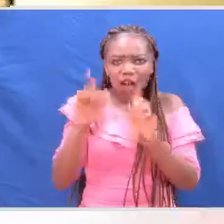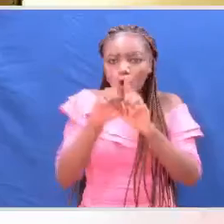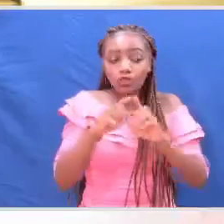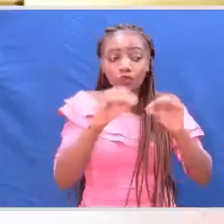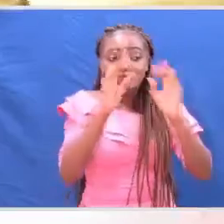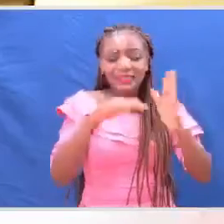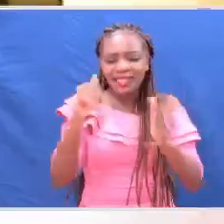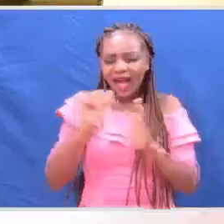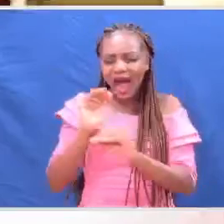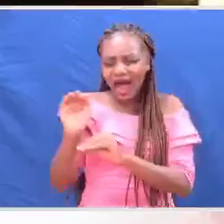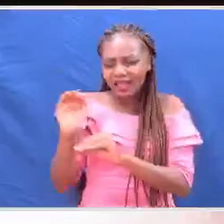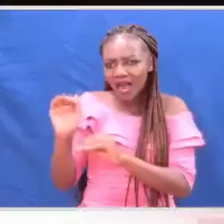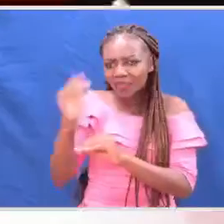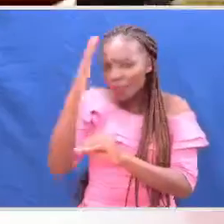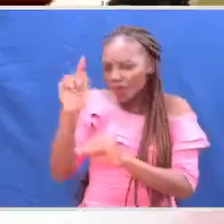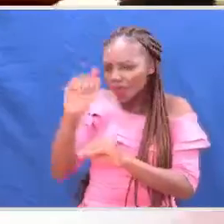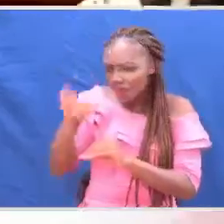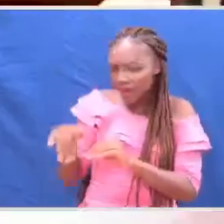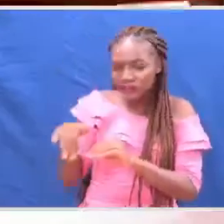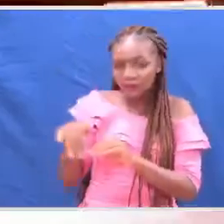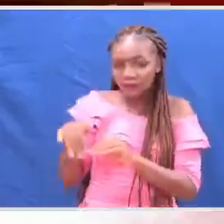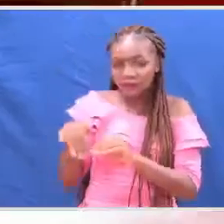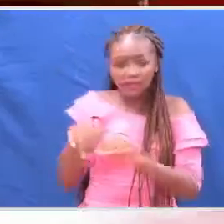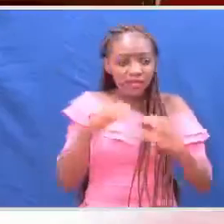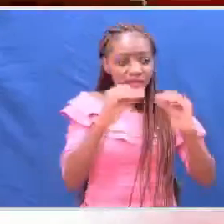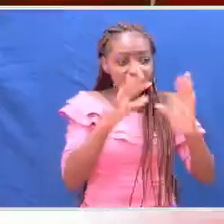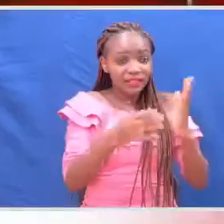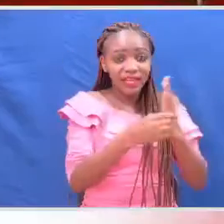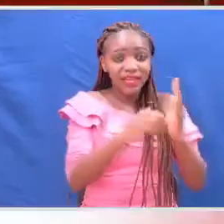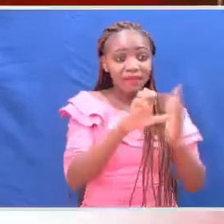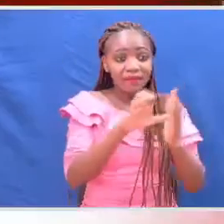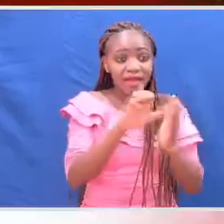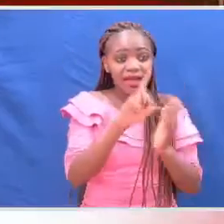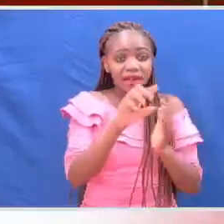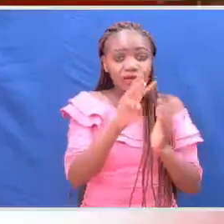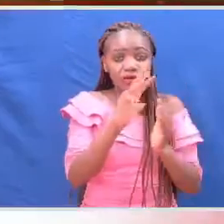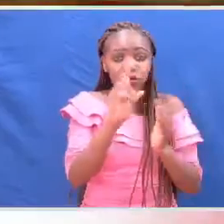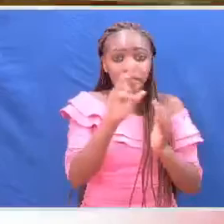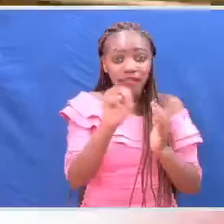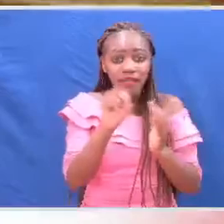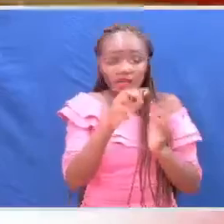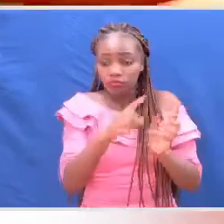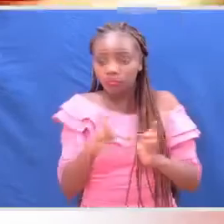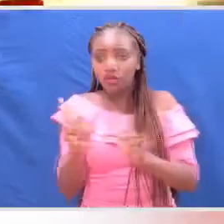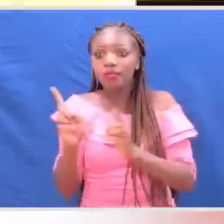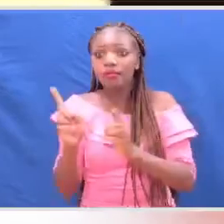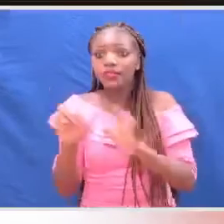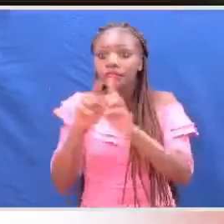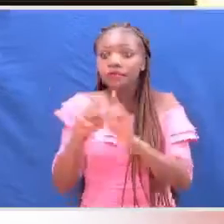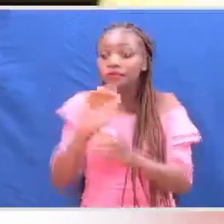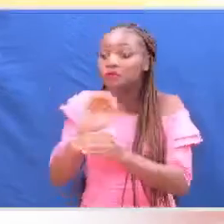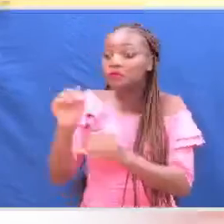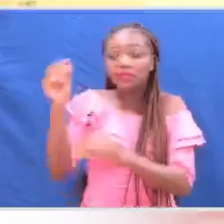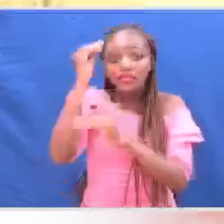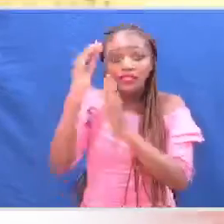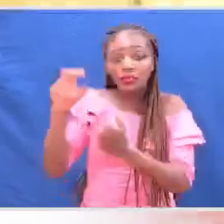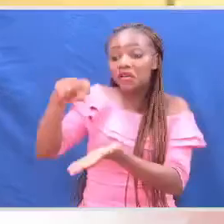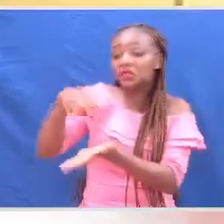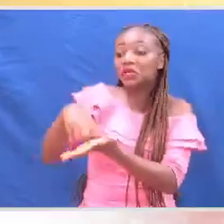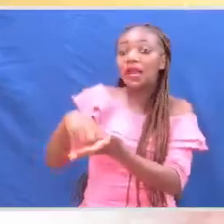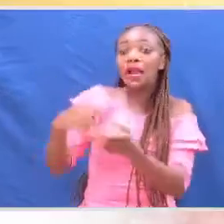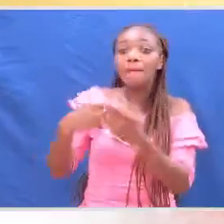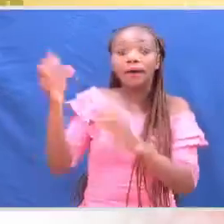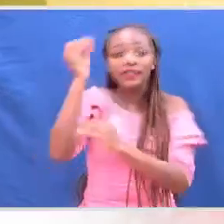kilimfanya kuchelewa, mwalimu mmoja kwa jina Edwin Mokaya alimkaripia na kumsurutisha kupiga magoti, lakini